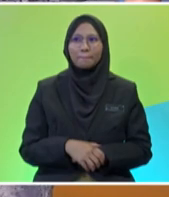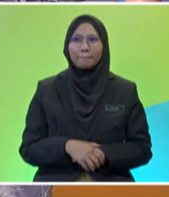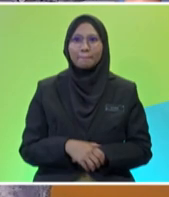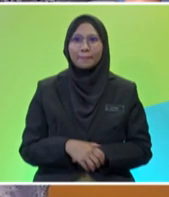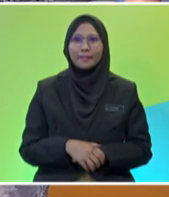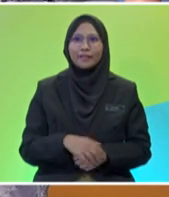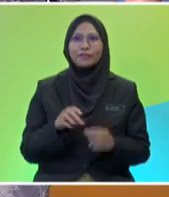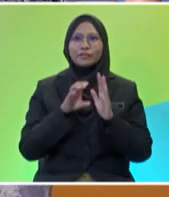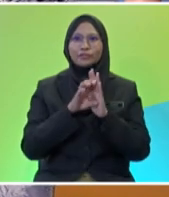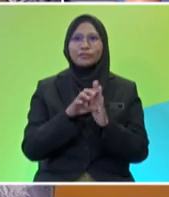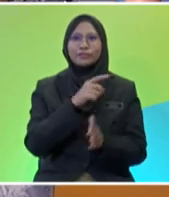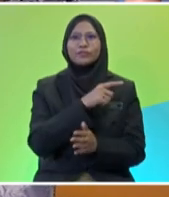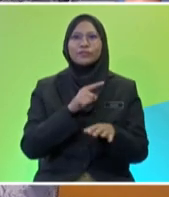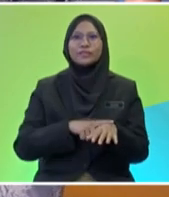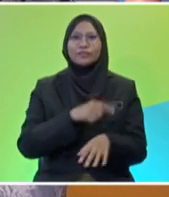sendiri